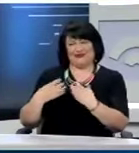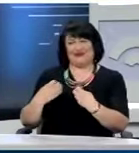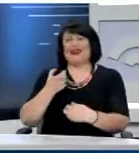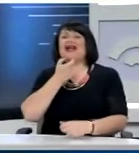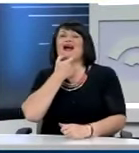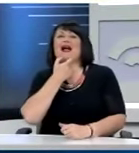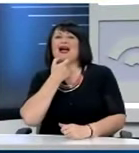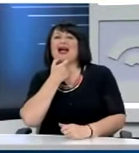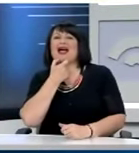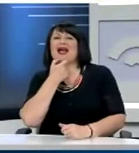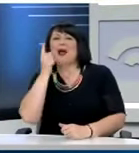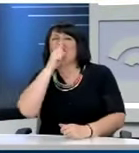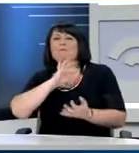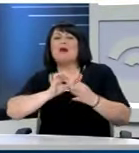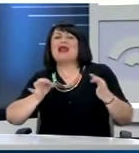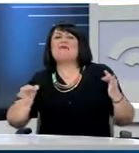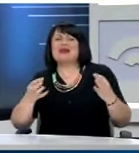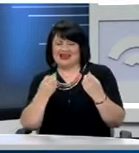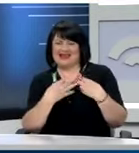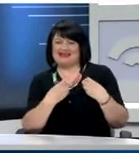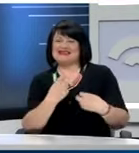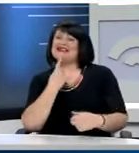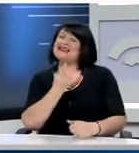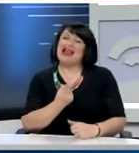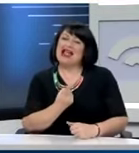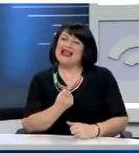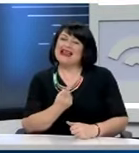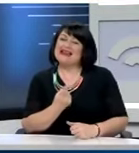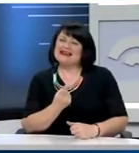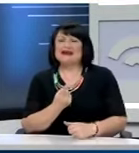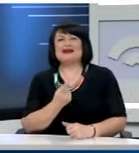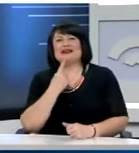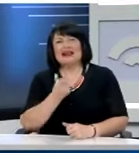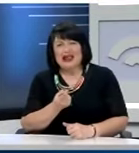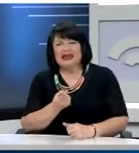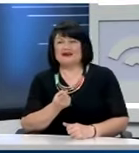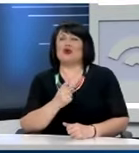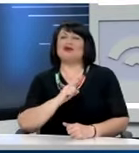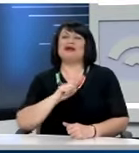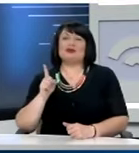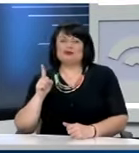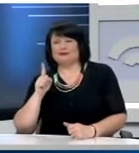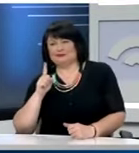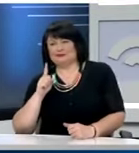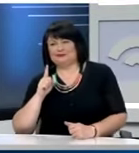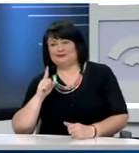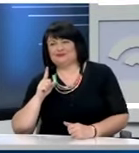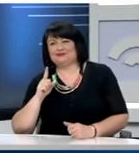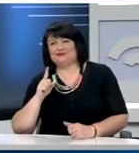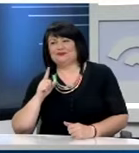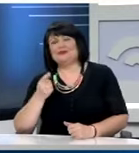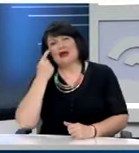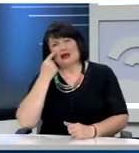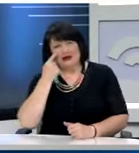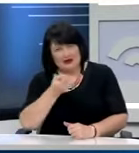βρετανικές παροιμίες. Μία εξ αυτών λέει «You cannot teach an old dog new tricks». Σας παρακολουθώ